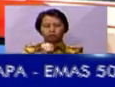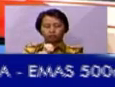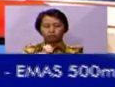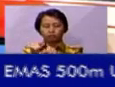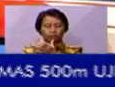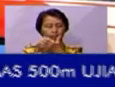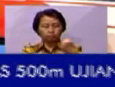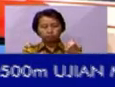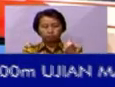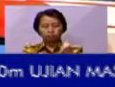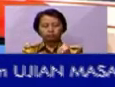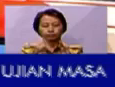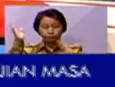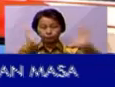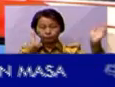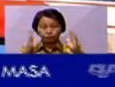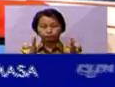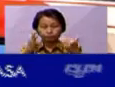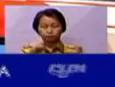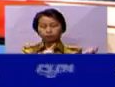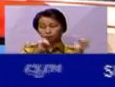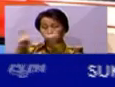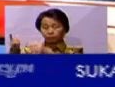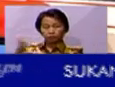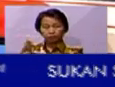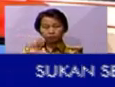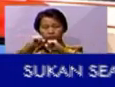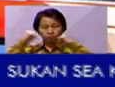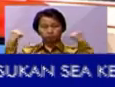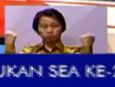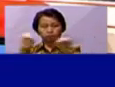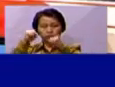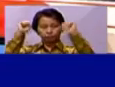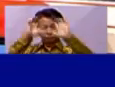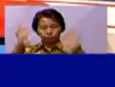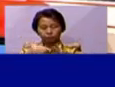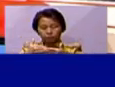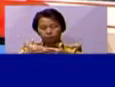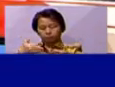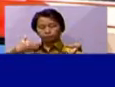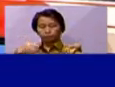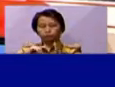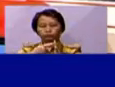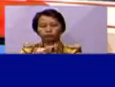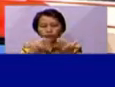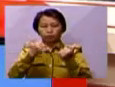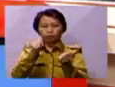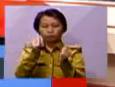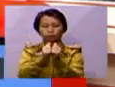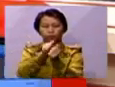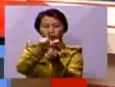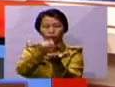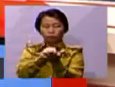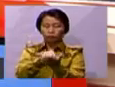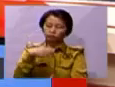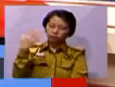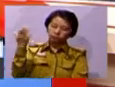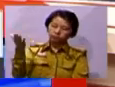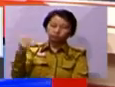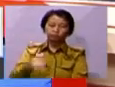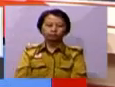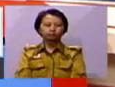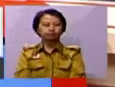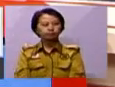Dan untuk berkongsi suasana di Stadium Shah Alam sebelum sepak mula, kita bersama wartawan Faisal Jamal di sana. Baik,